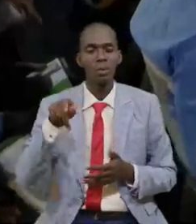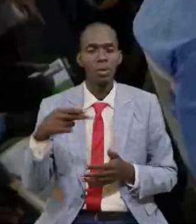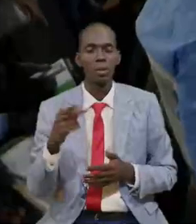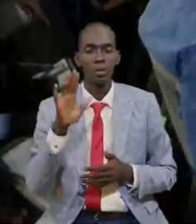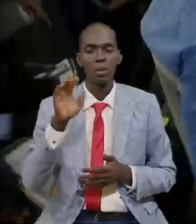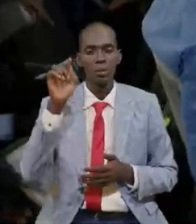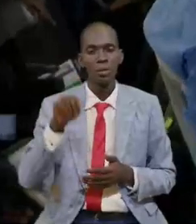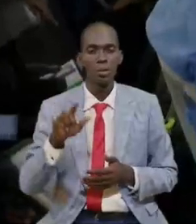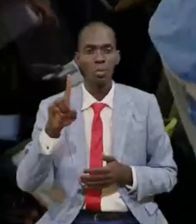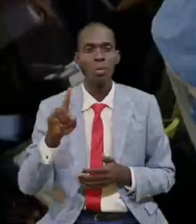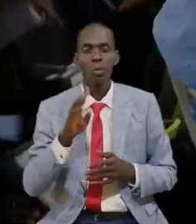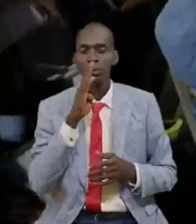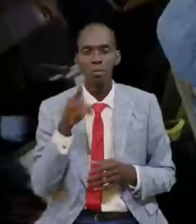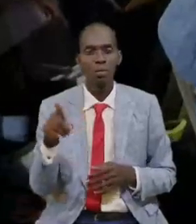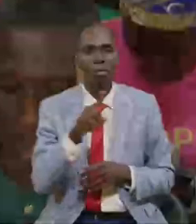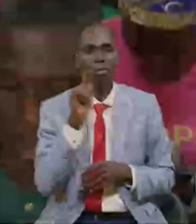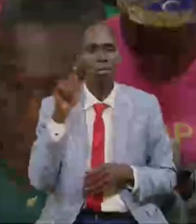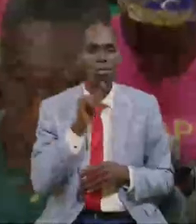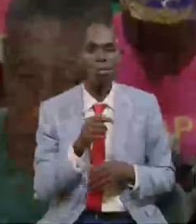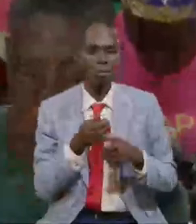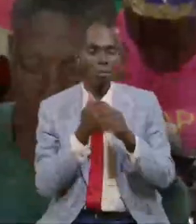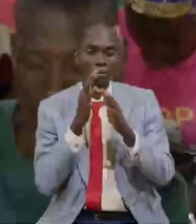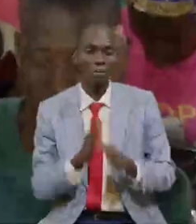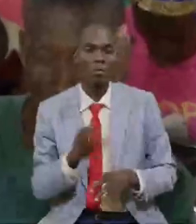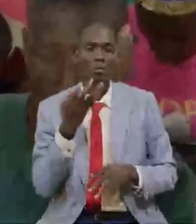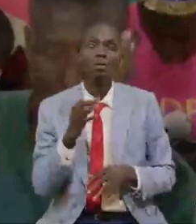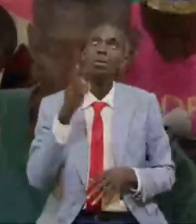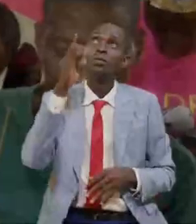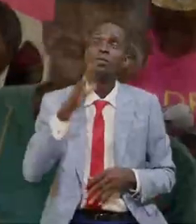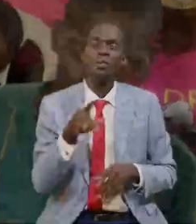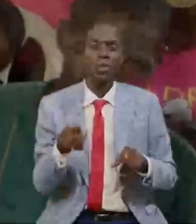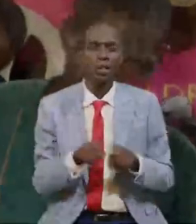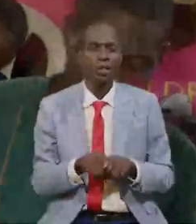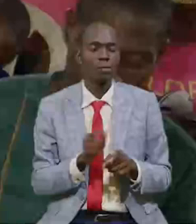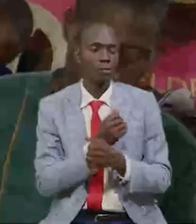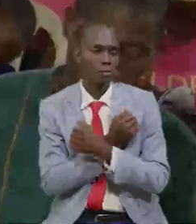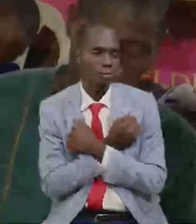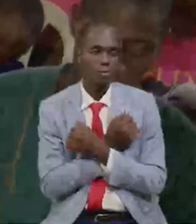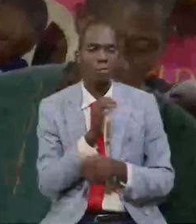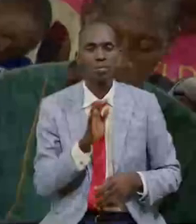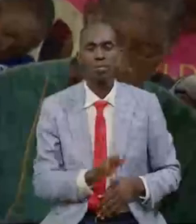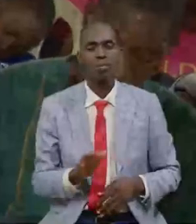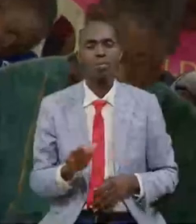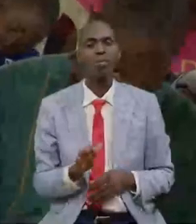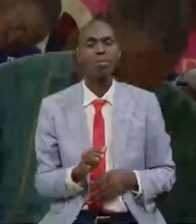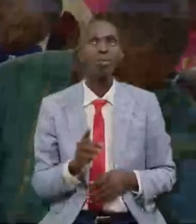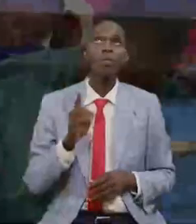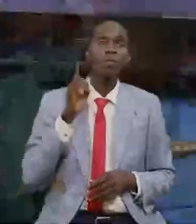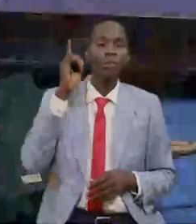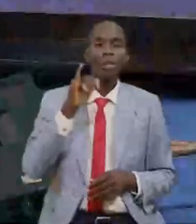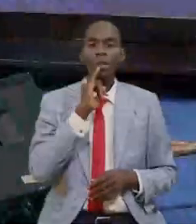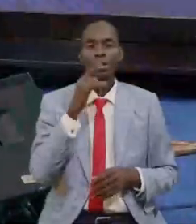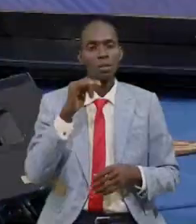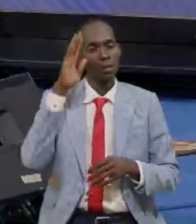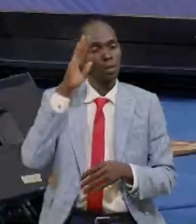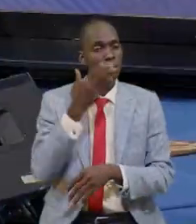Devenez donc les imitateurs de Dieu, comme des enfants bien-aimés. Il est le Fils Il est le numéro